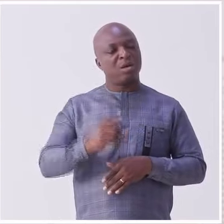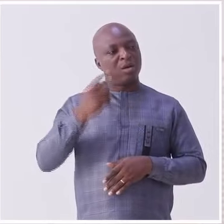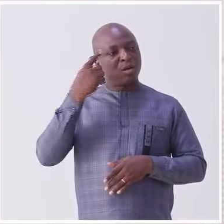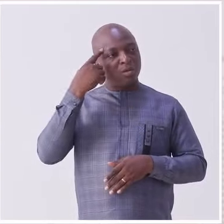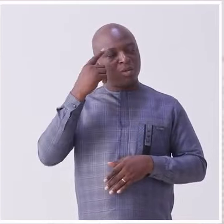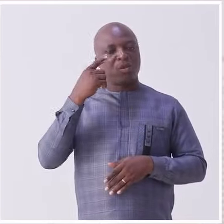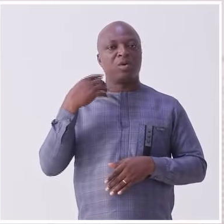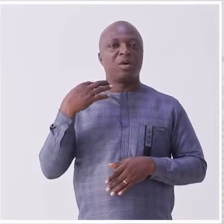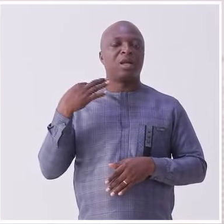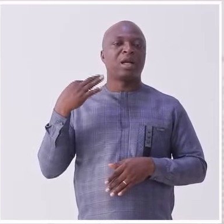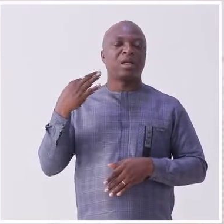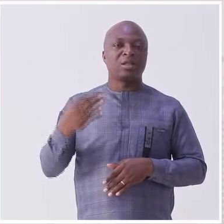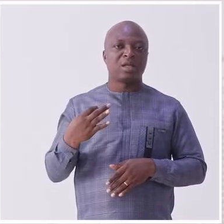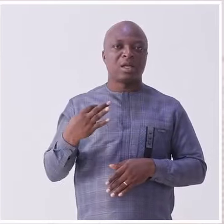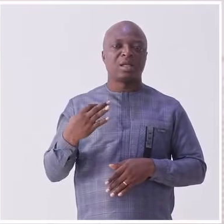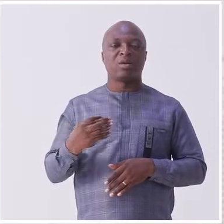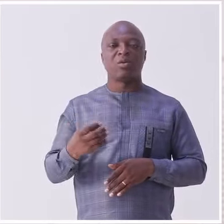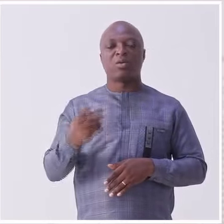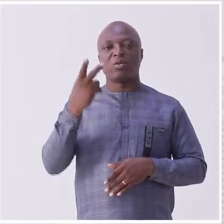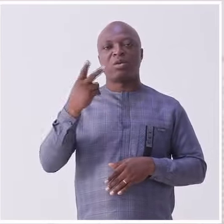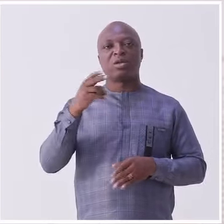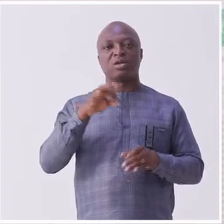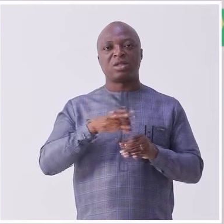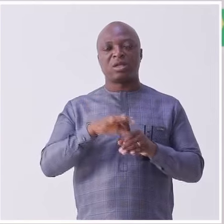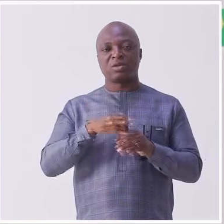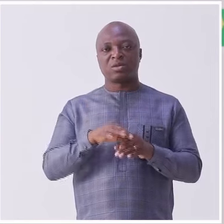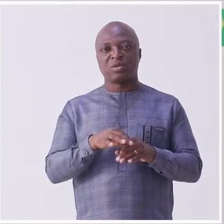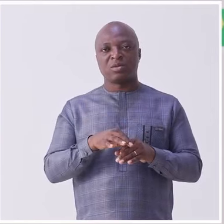les candidates aux deux élections.